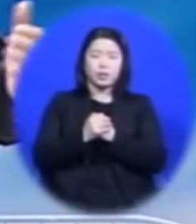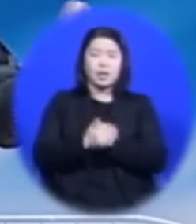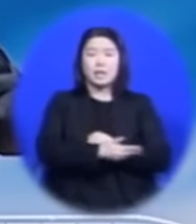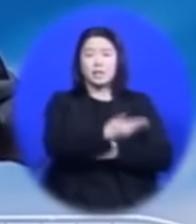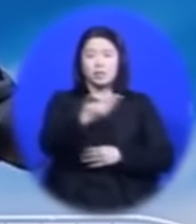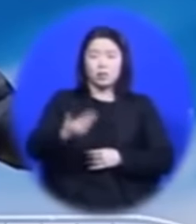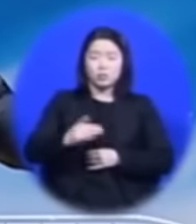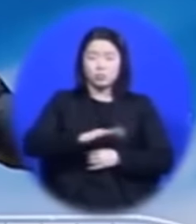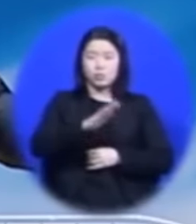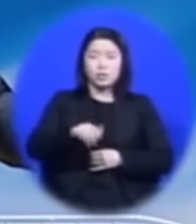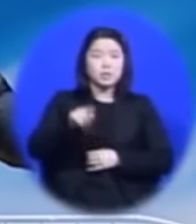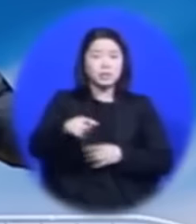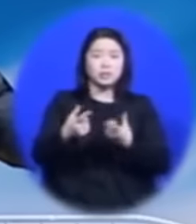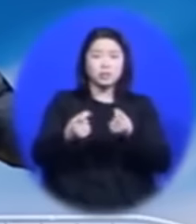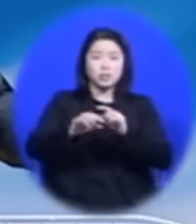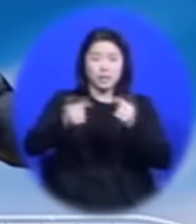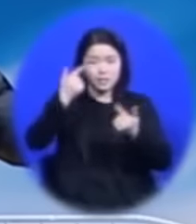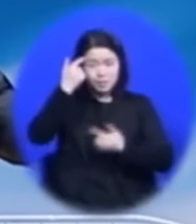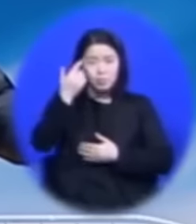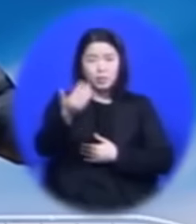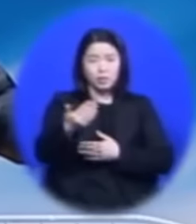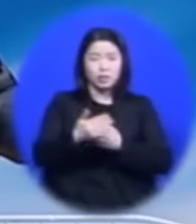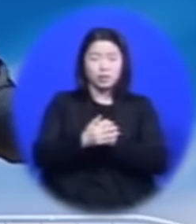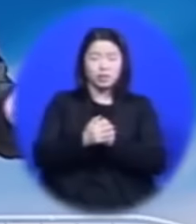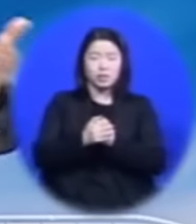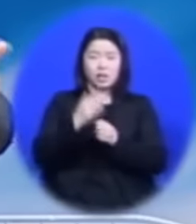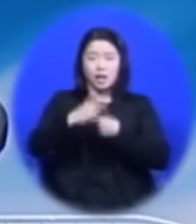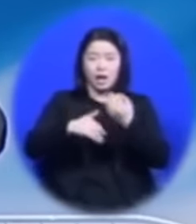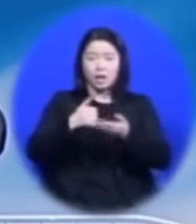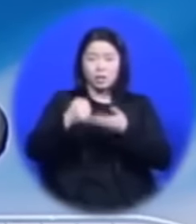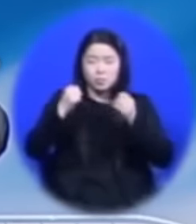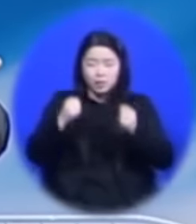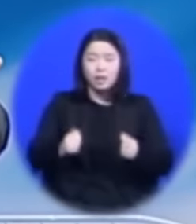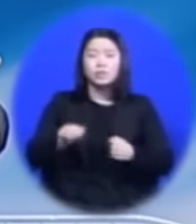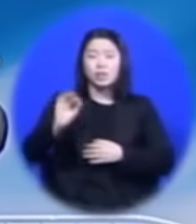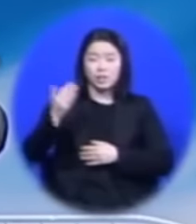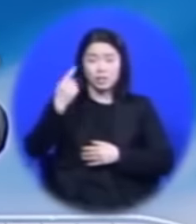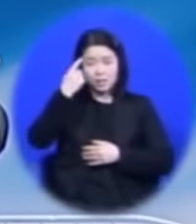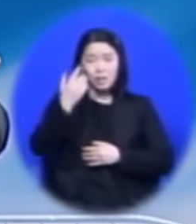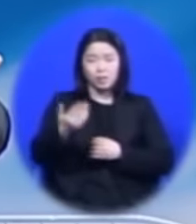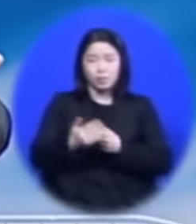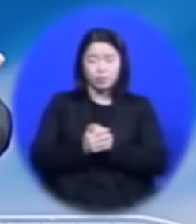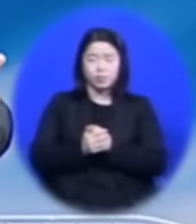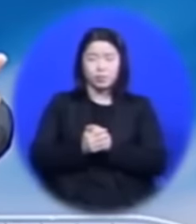여러분, 우리는 그렇지 않습니까? 하나님이 계셔야 되잖아요.